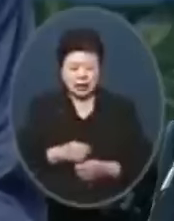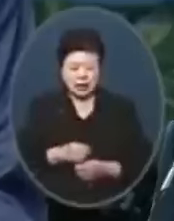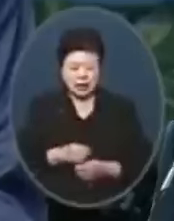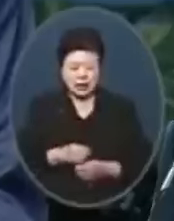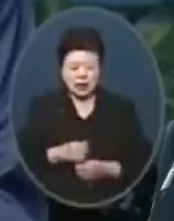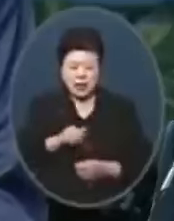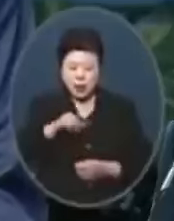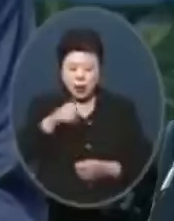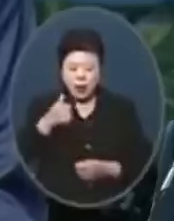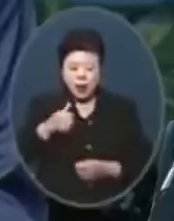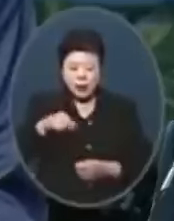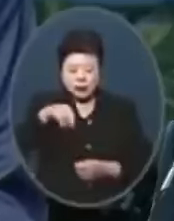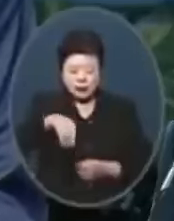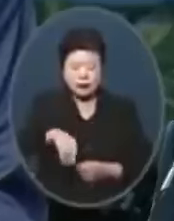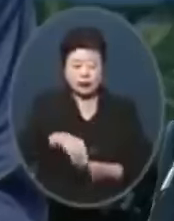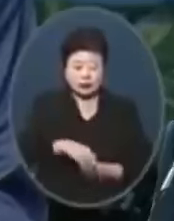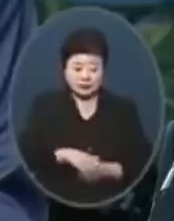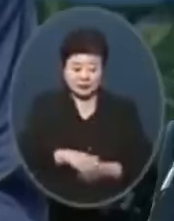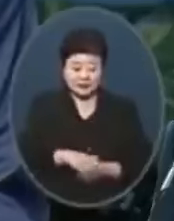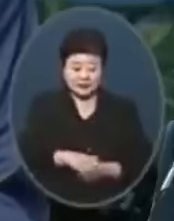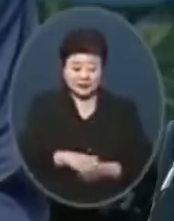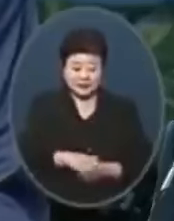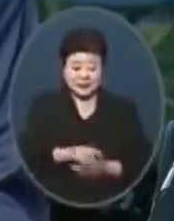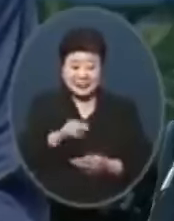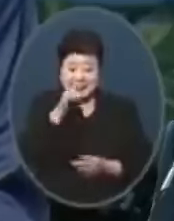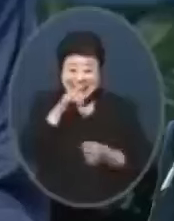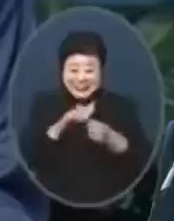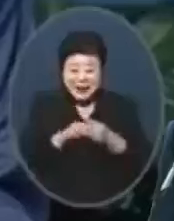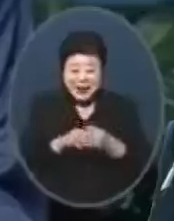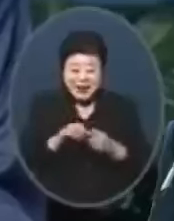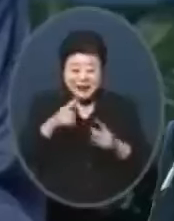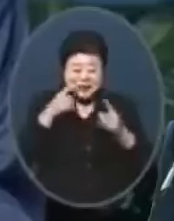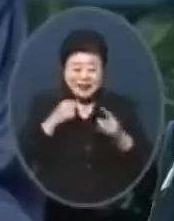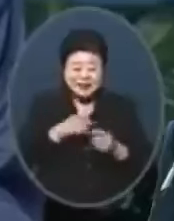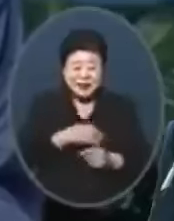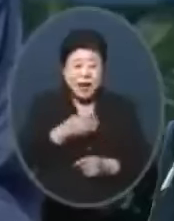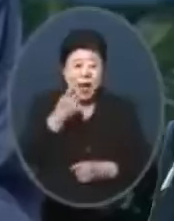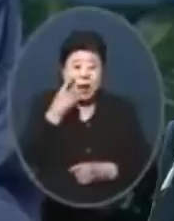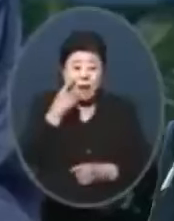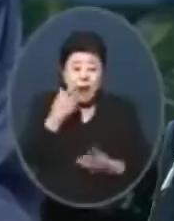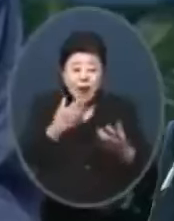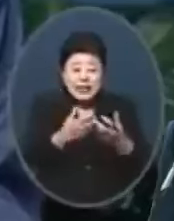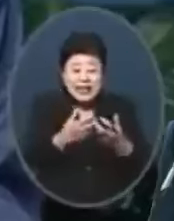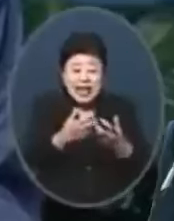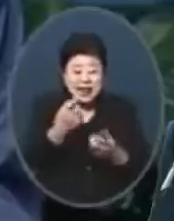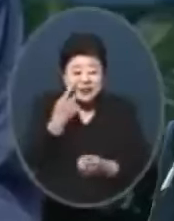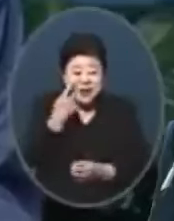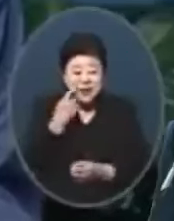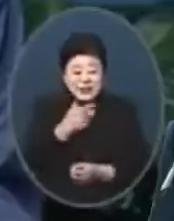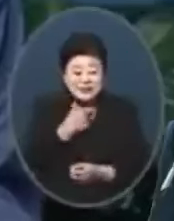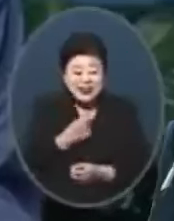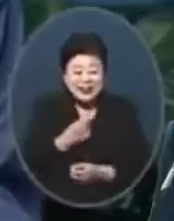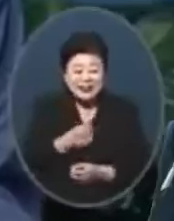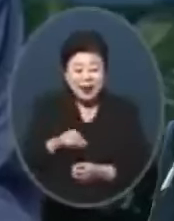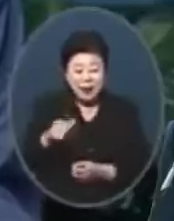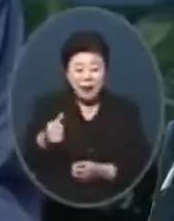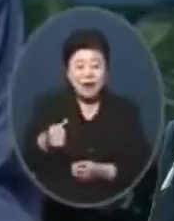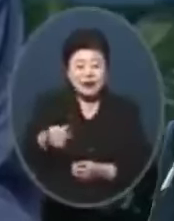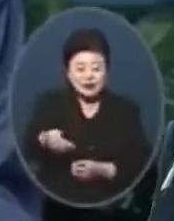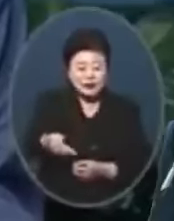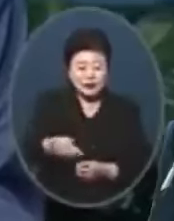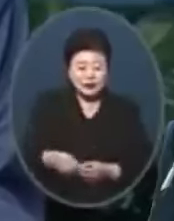합니다. 나도 언제 시간 있으면 한번 가볼까 싶습니다. 그 자판기에 500원